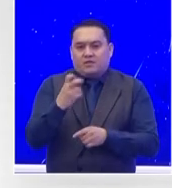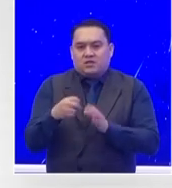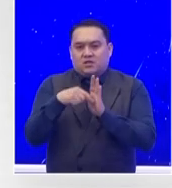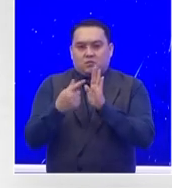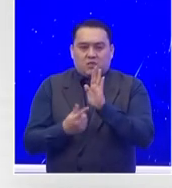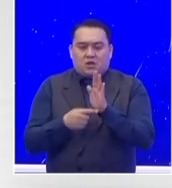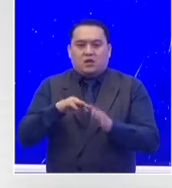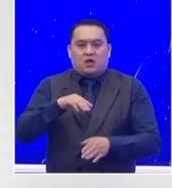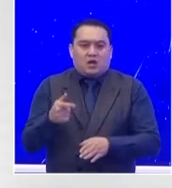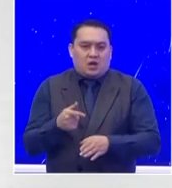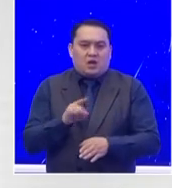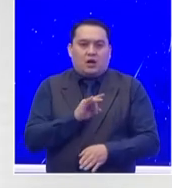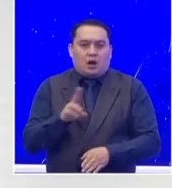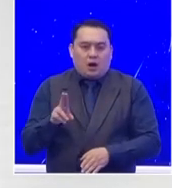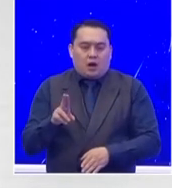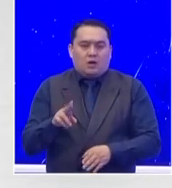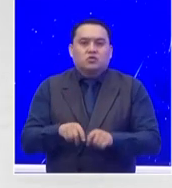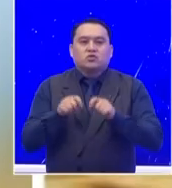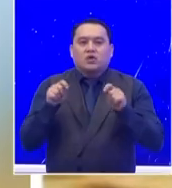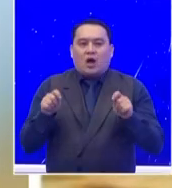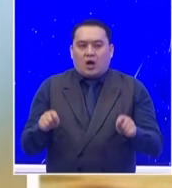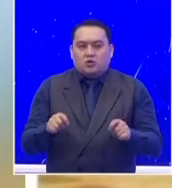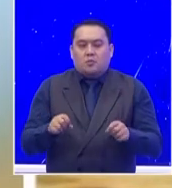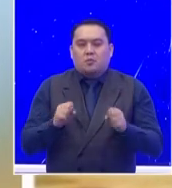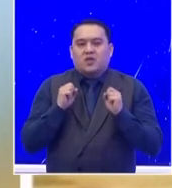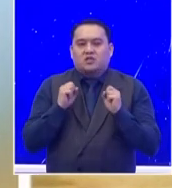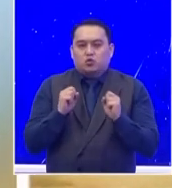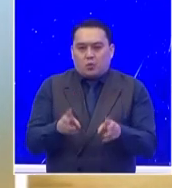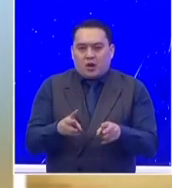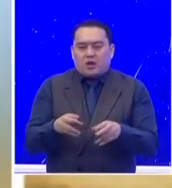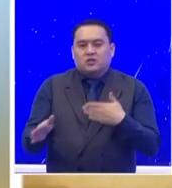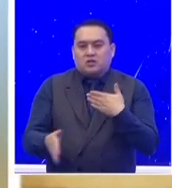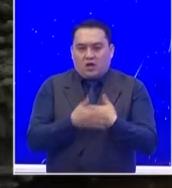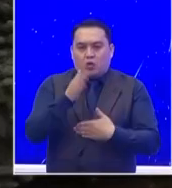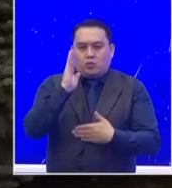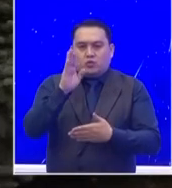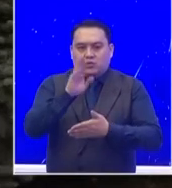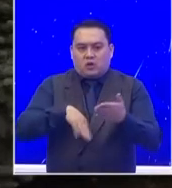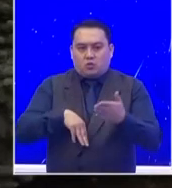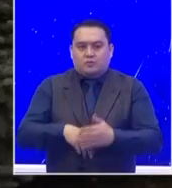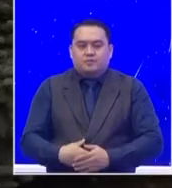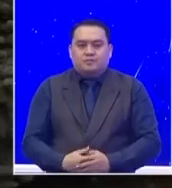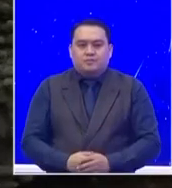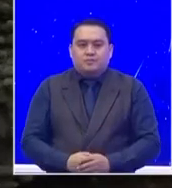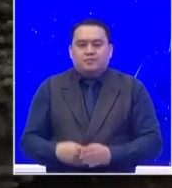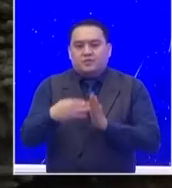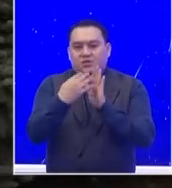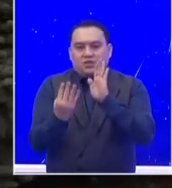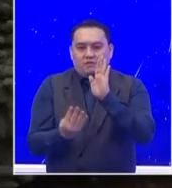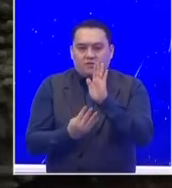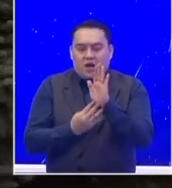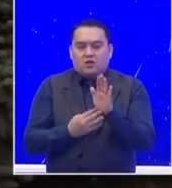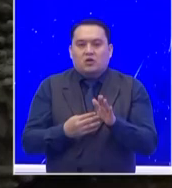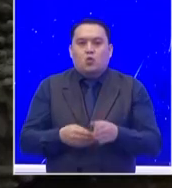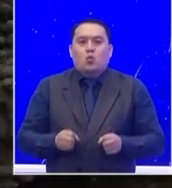статье Уголовного кодекса РК, ее создание является преступлением и карается законом. В 2019 году органами уголовного